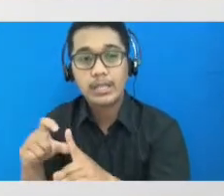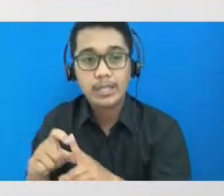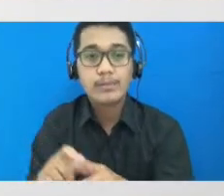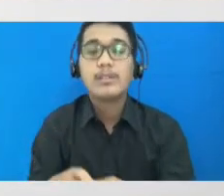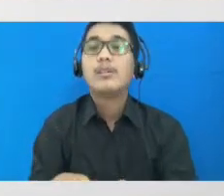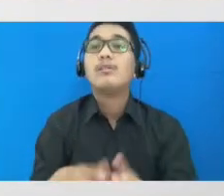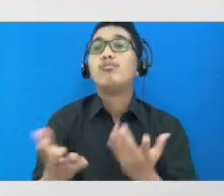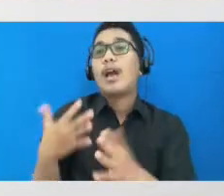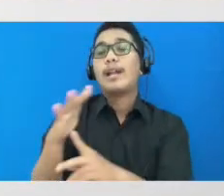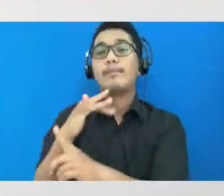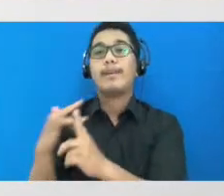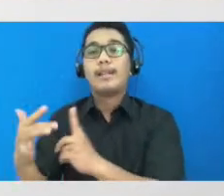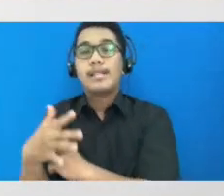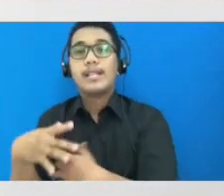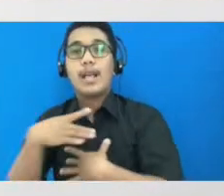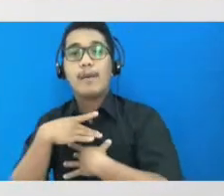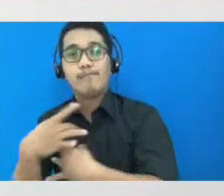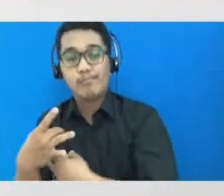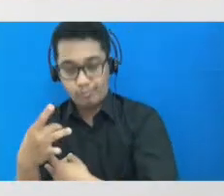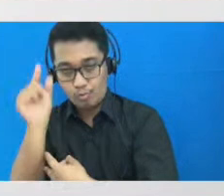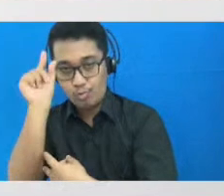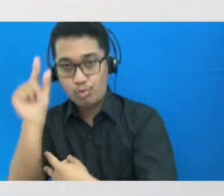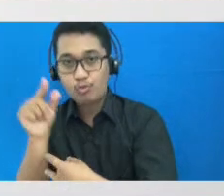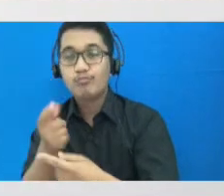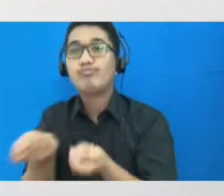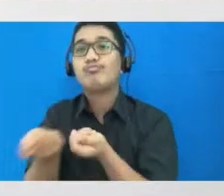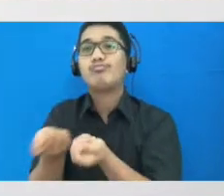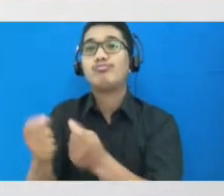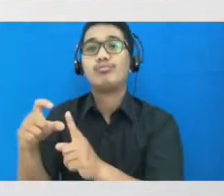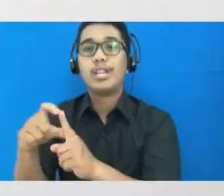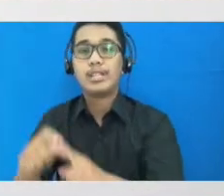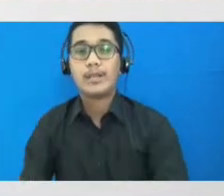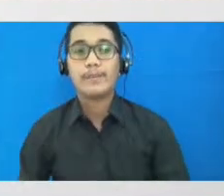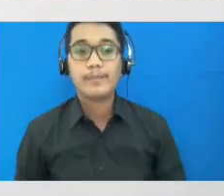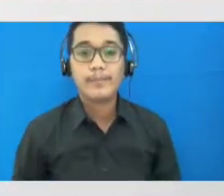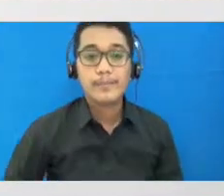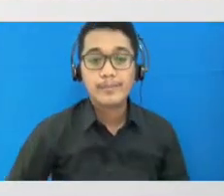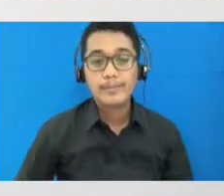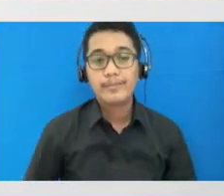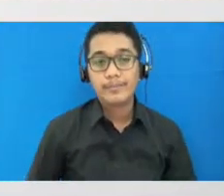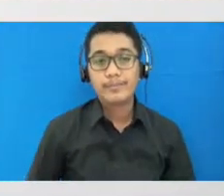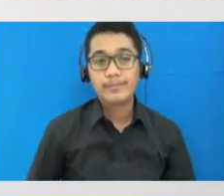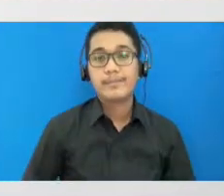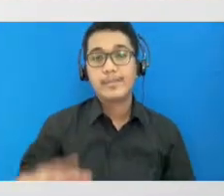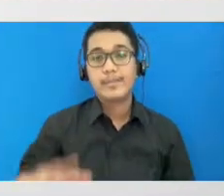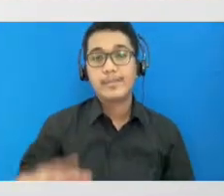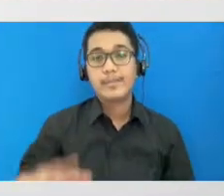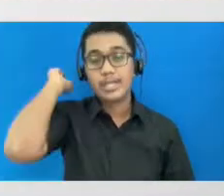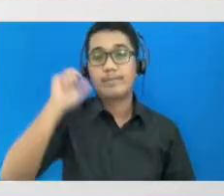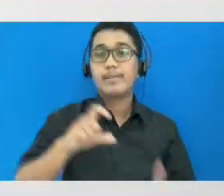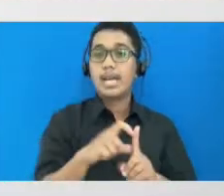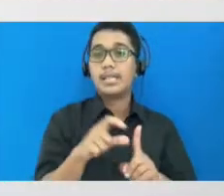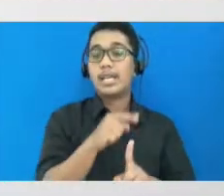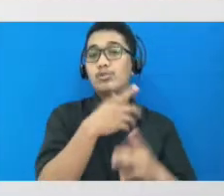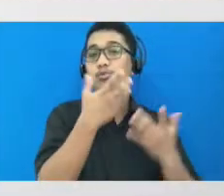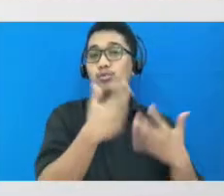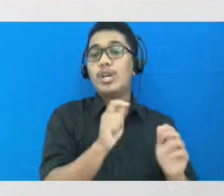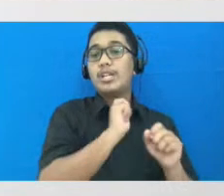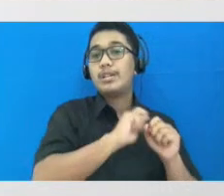dan legitimate interest dari pengendali data. Prinsip-prinsip data pemrosesan data pribadi juga dibuat lebih